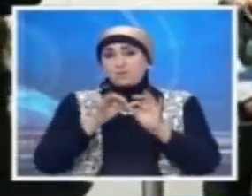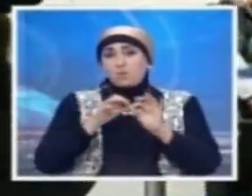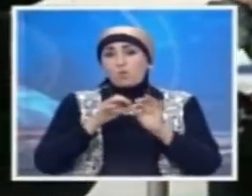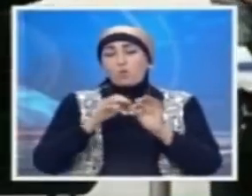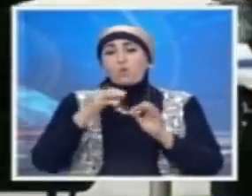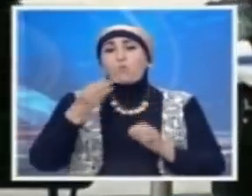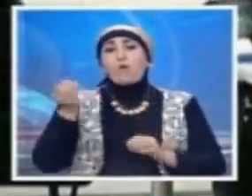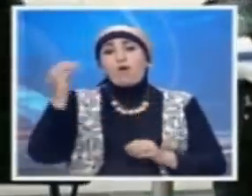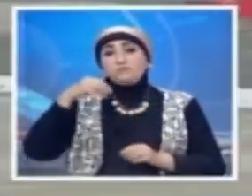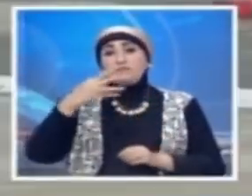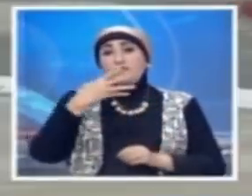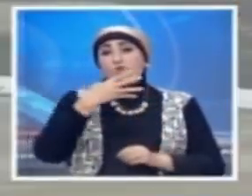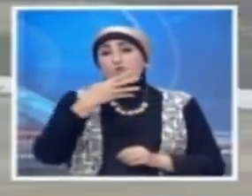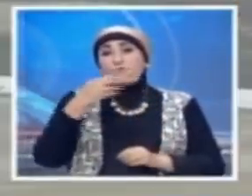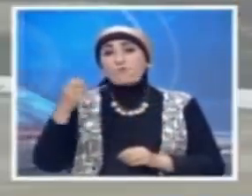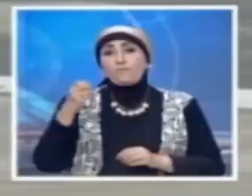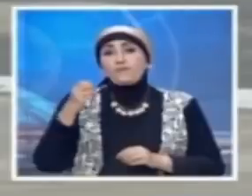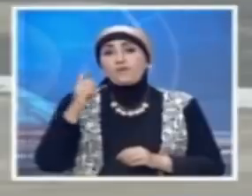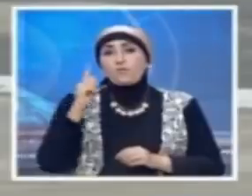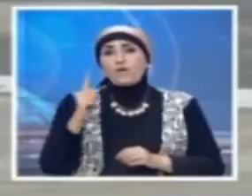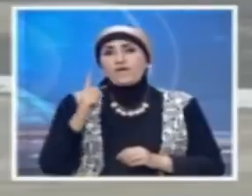5 ملايين وأكثر من